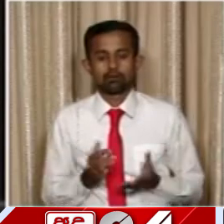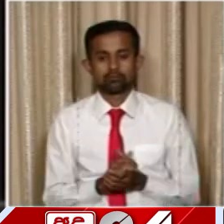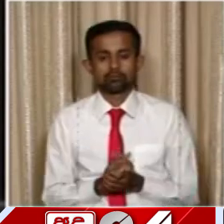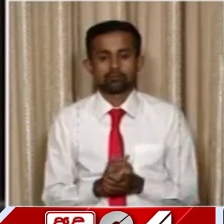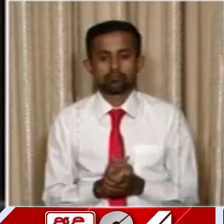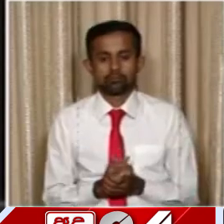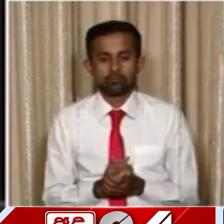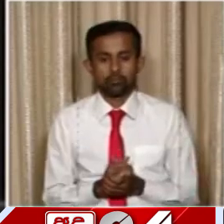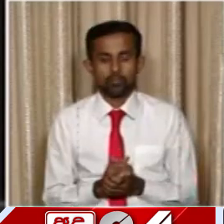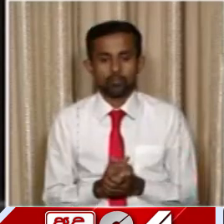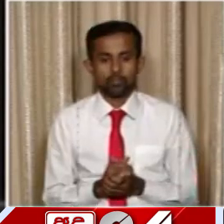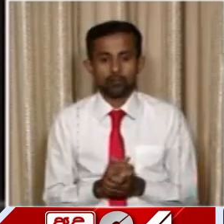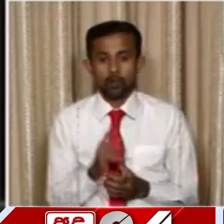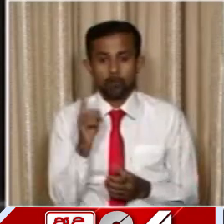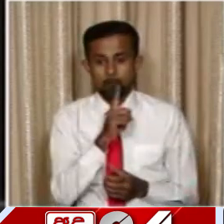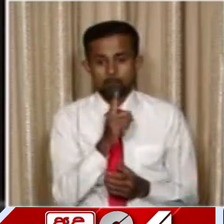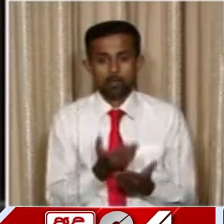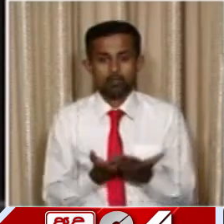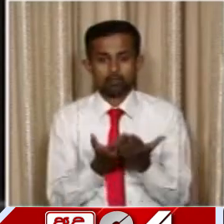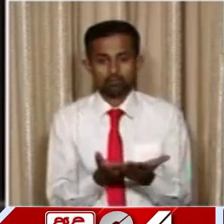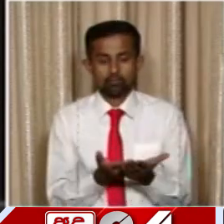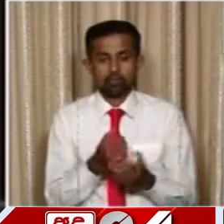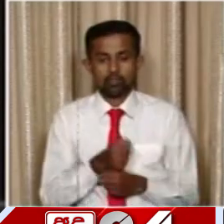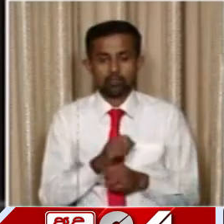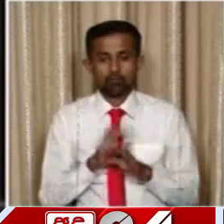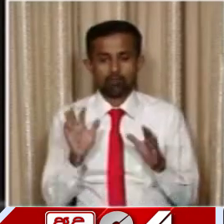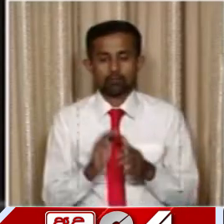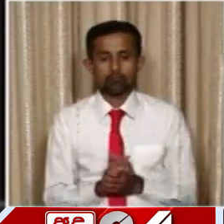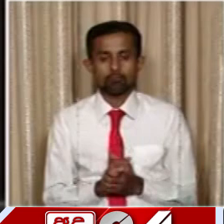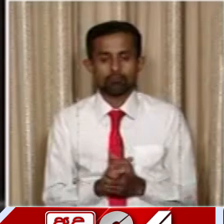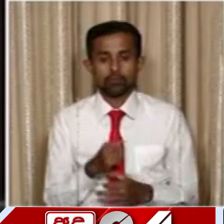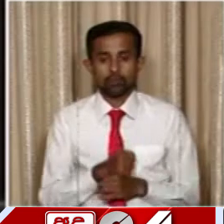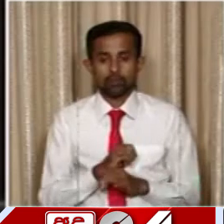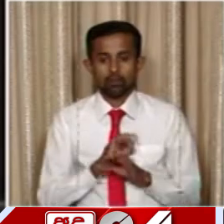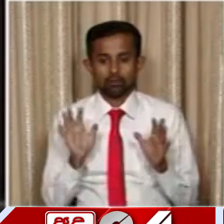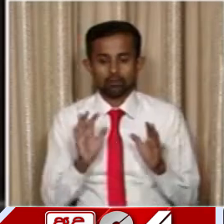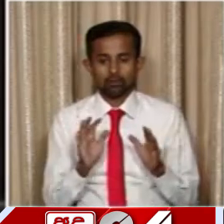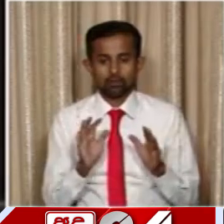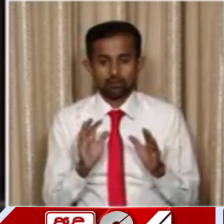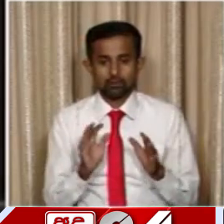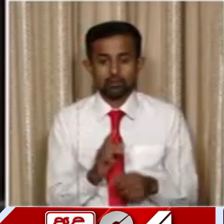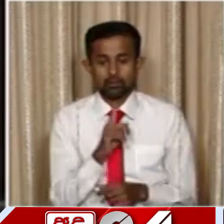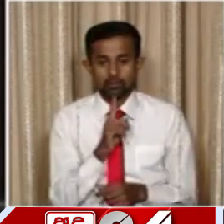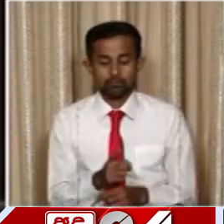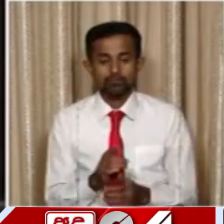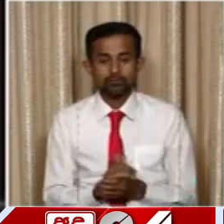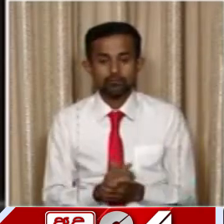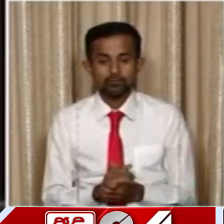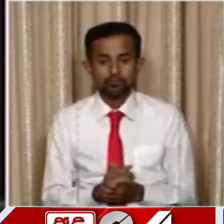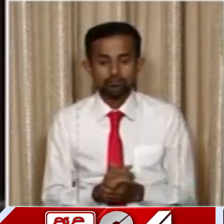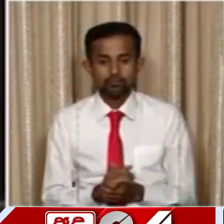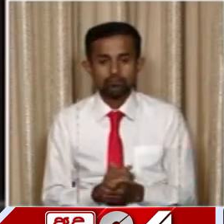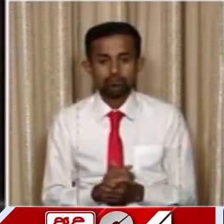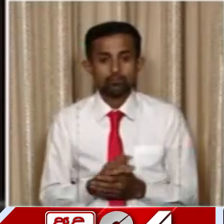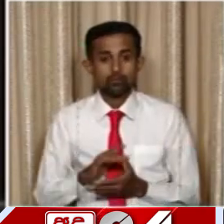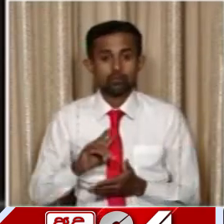සභාපතිතුමනි මේකේ මම පළවෙනියට සභාගත කරනවා මේ ගැසට් එක. මේ ගැසට් එකේ ගරු සභාපතිතුමනි මේක කියලා තියන්නේ